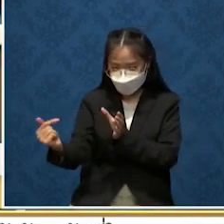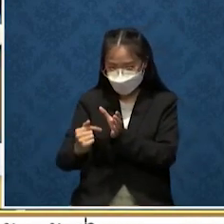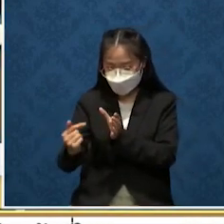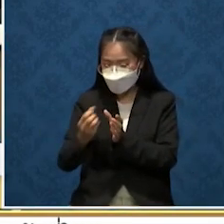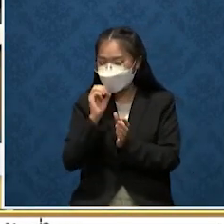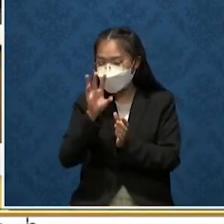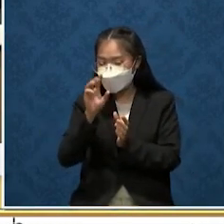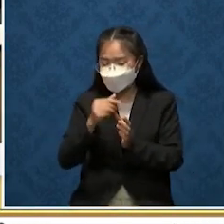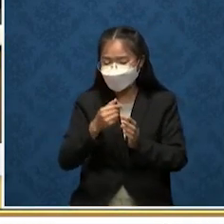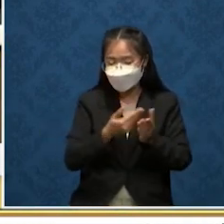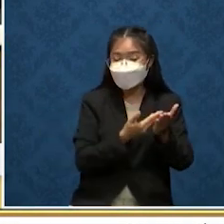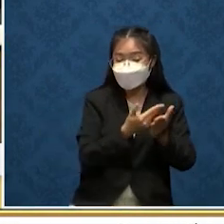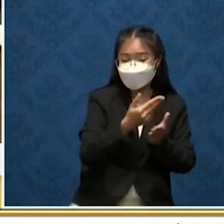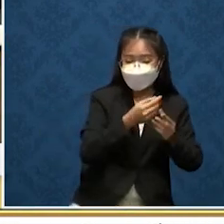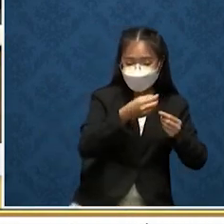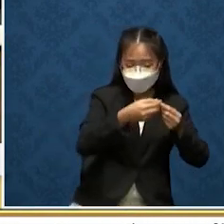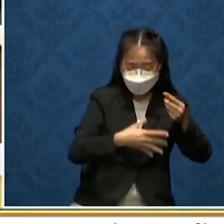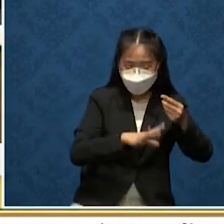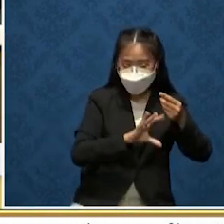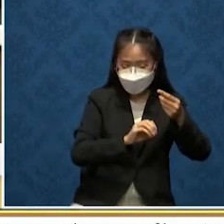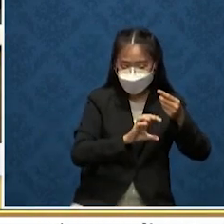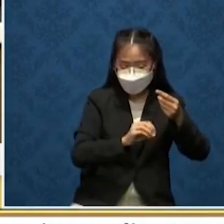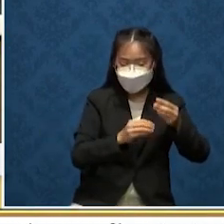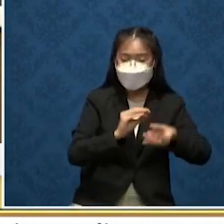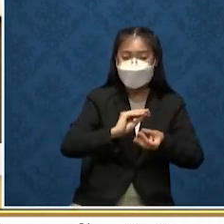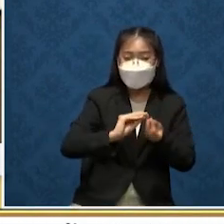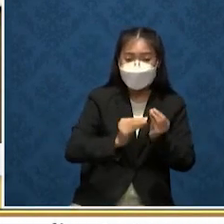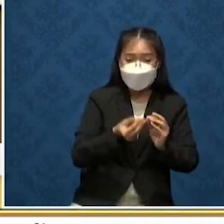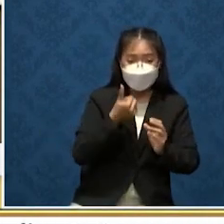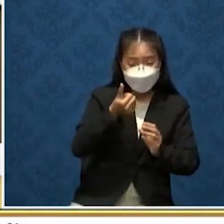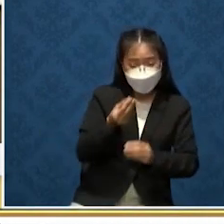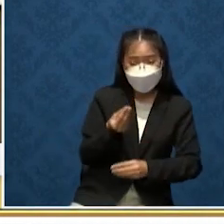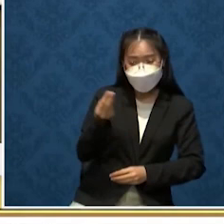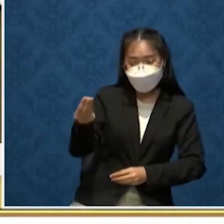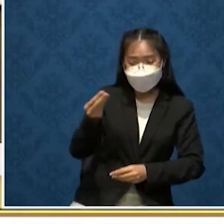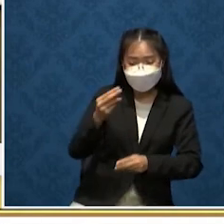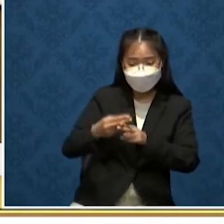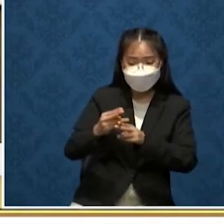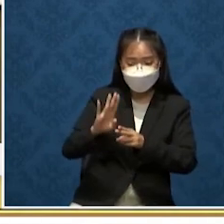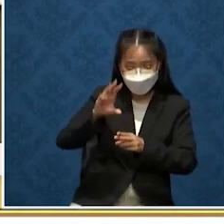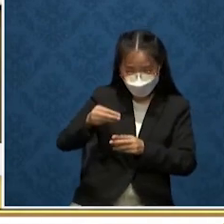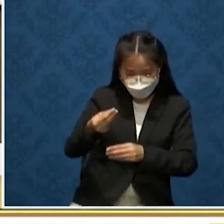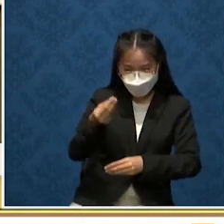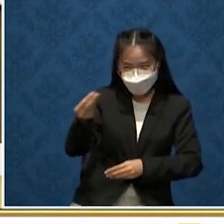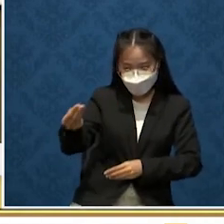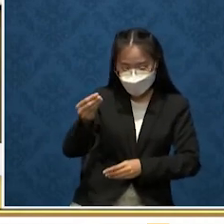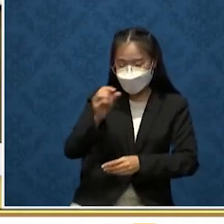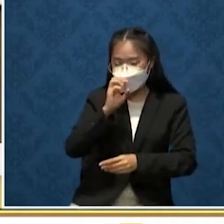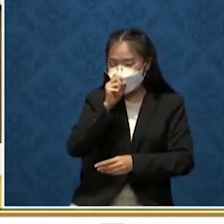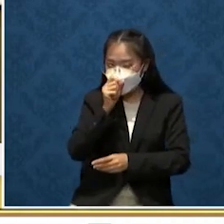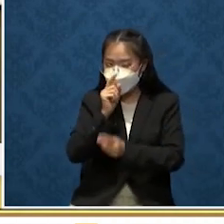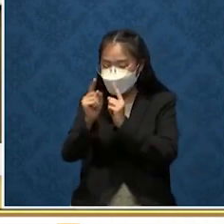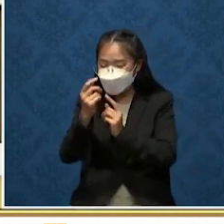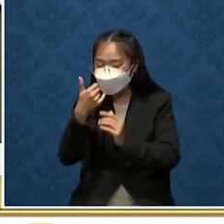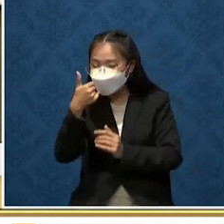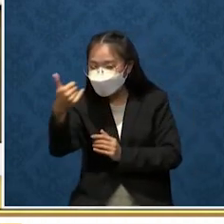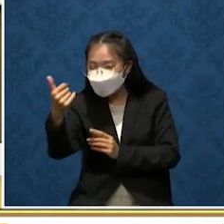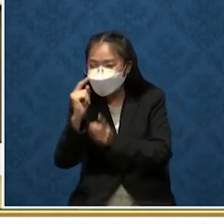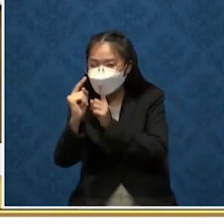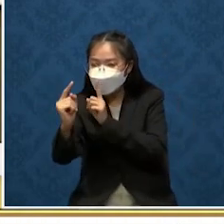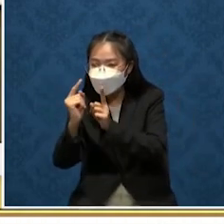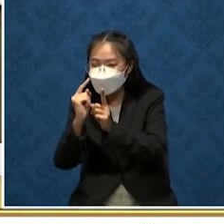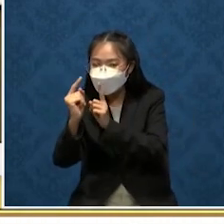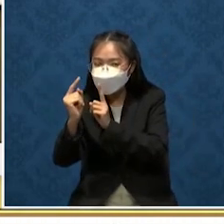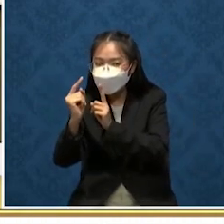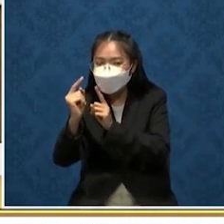ประมาณ 50เจ้าก็ให้เบอร์โทรศัพท์พร้อมชื่อบริษัทให้ไปติดต่อกันก่อนประมาณให้ติดต่อกันช่วง